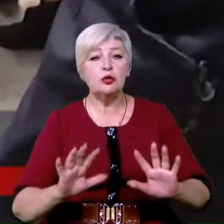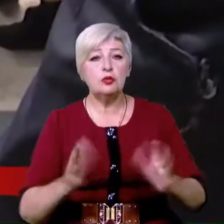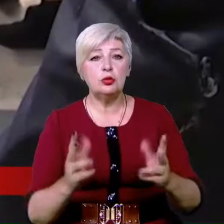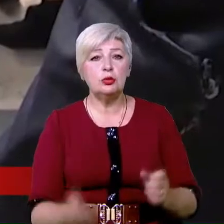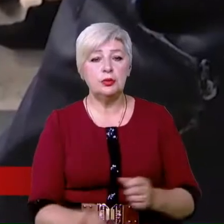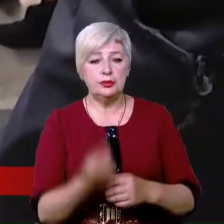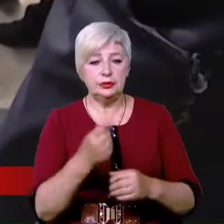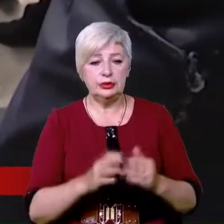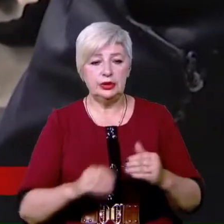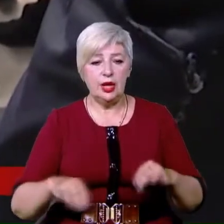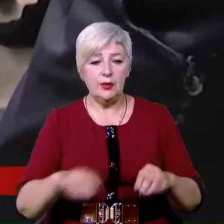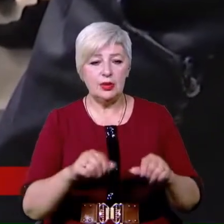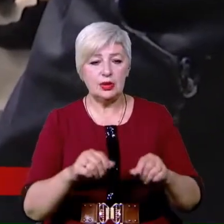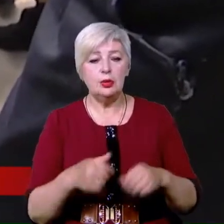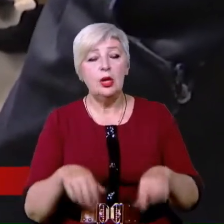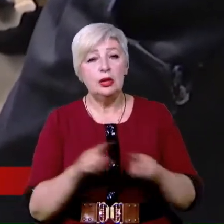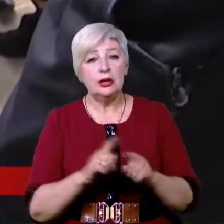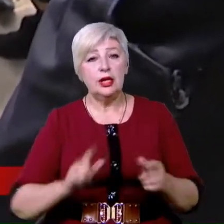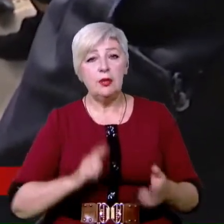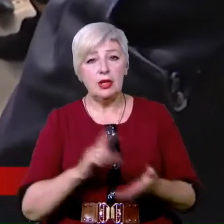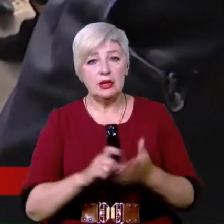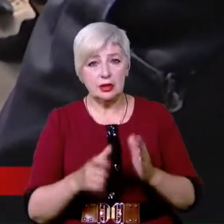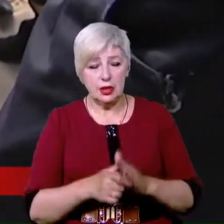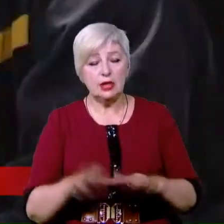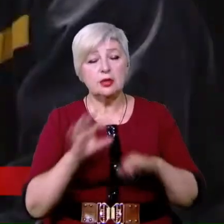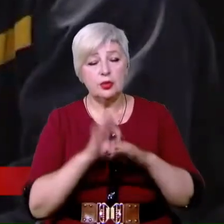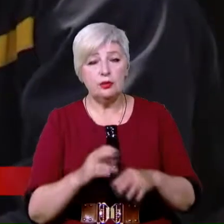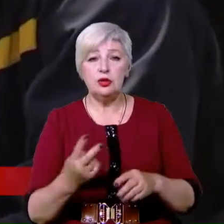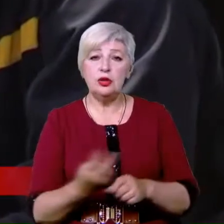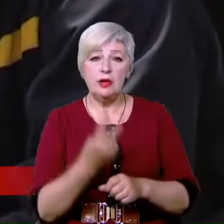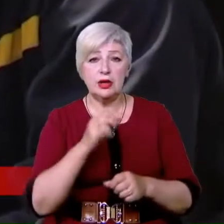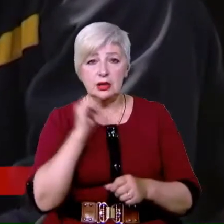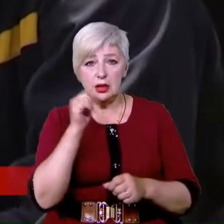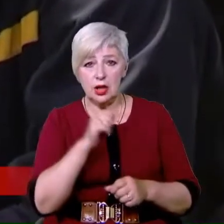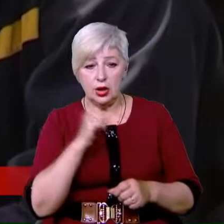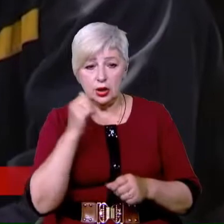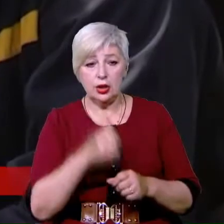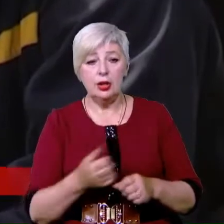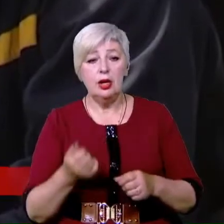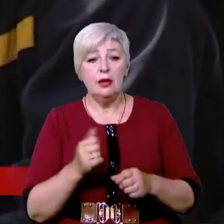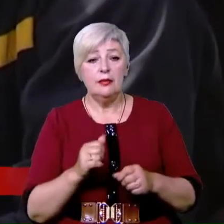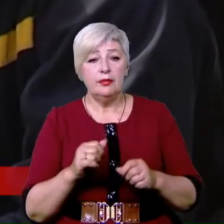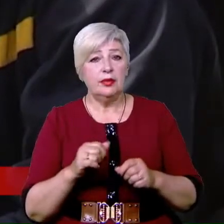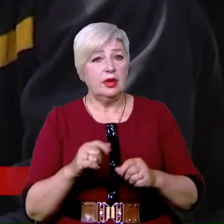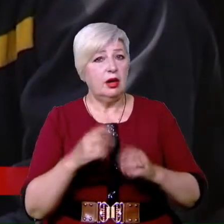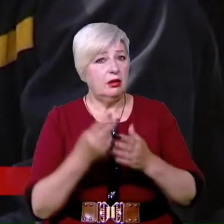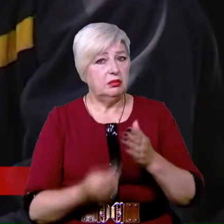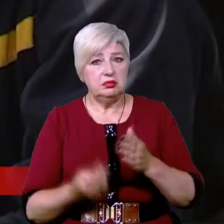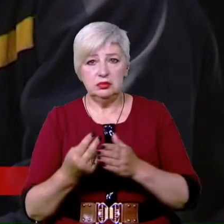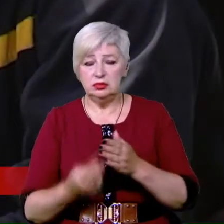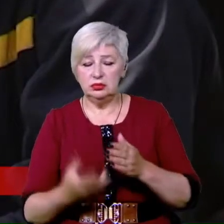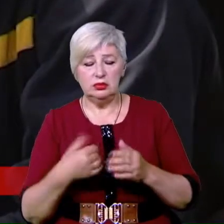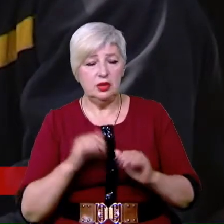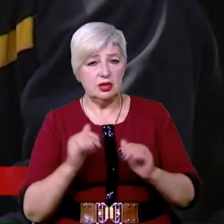Такі майстер-класи для дніпрян проводять двічі на рік, адже кількість тих, хто гине на воді, не зменшується. Цьогоріч потонули